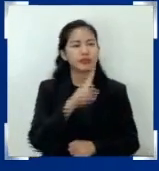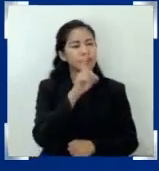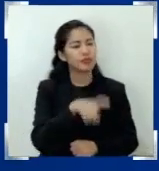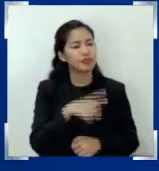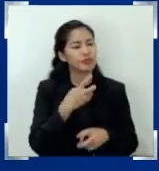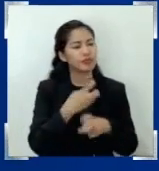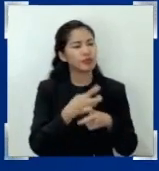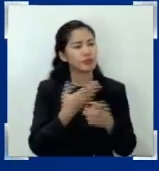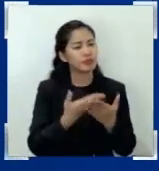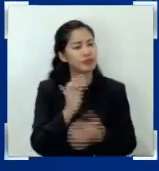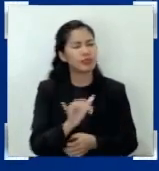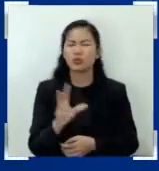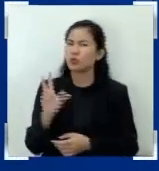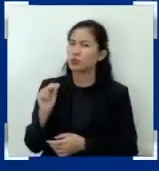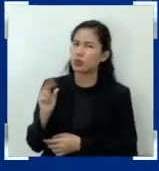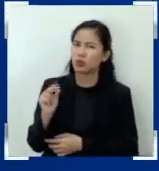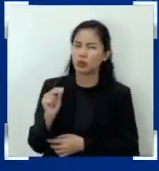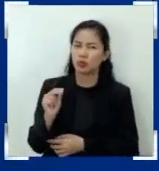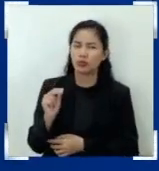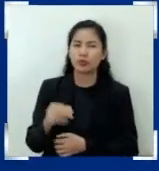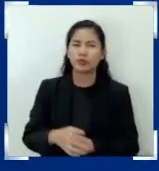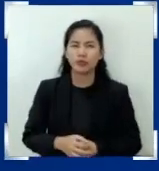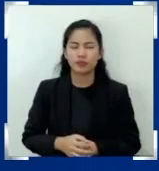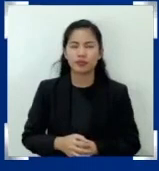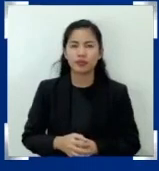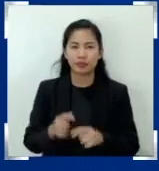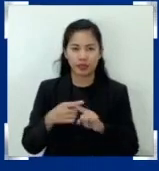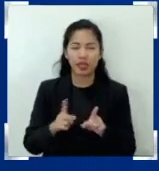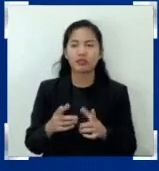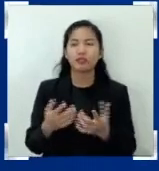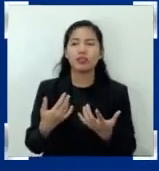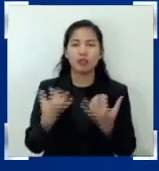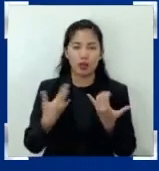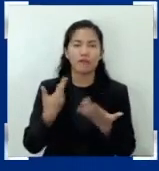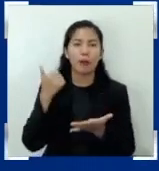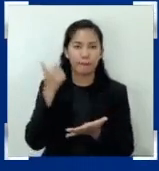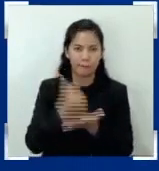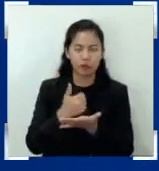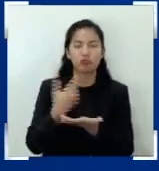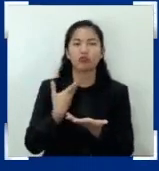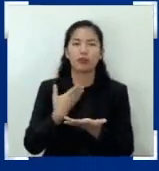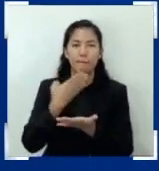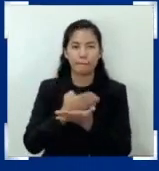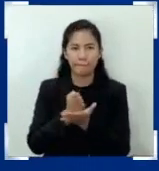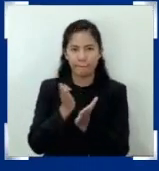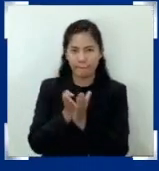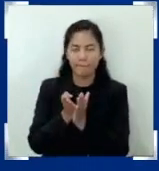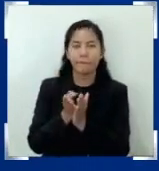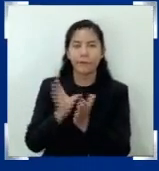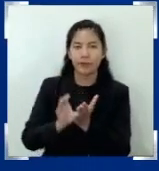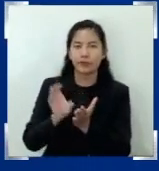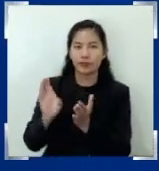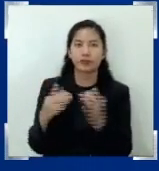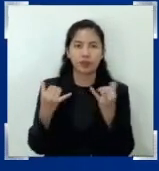naman. We are already starting, actually, di ba na-appoint, ay na-approve na yung General Appropriations Act. So nag-start na tayo ng procurement